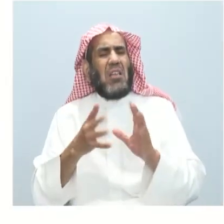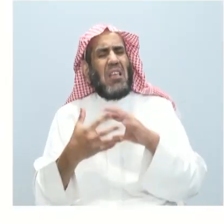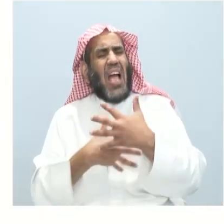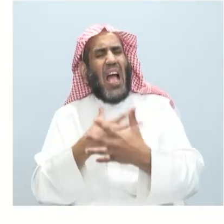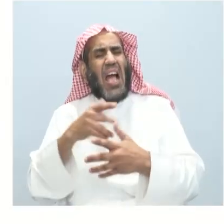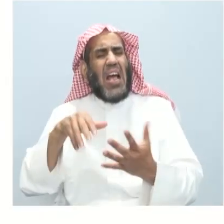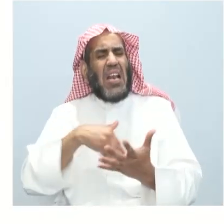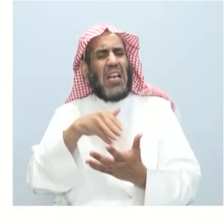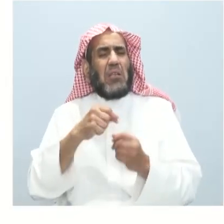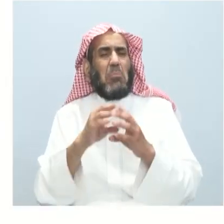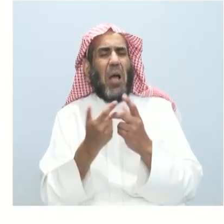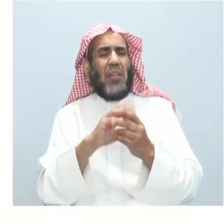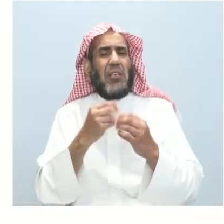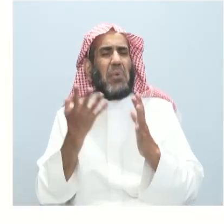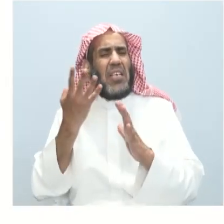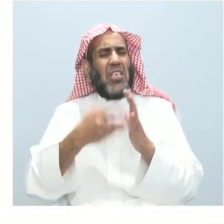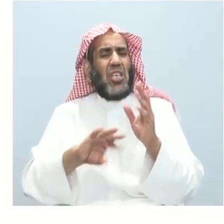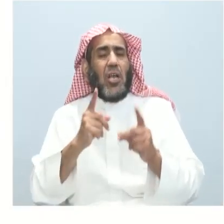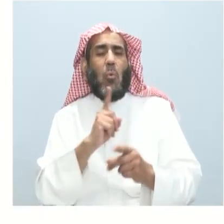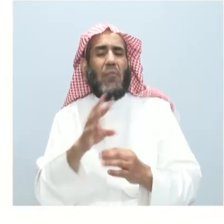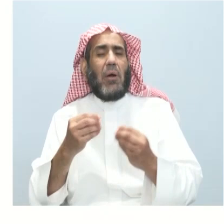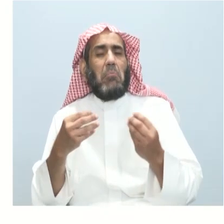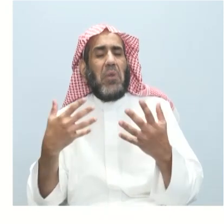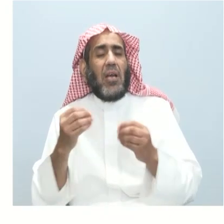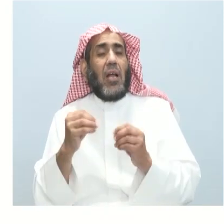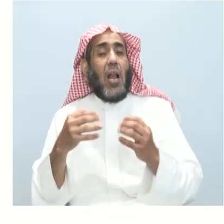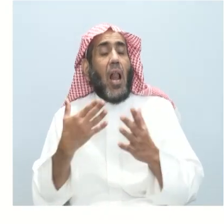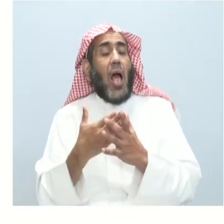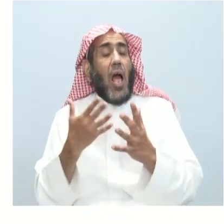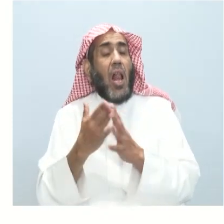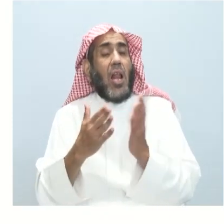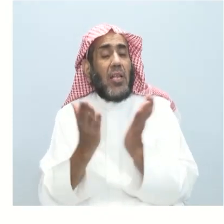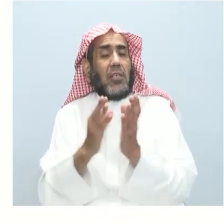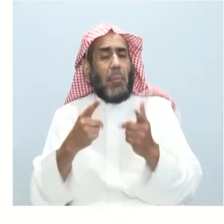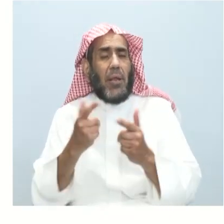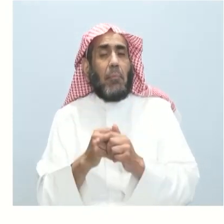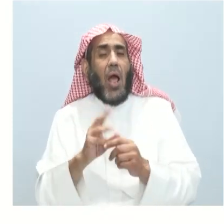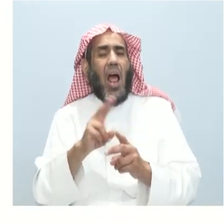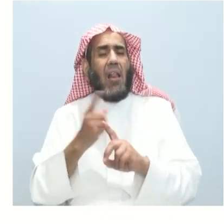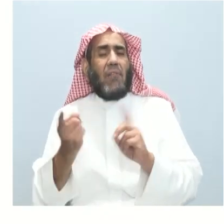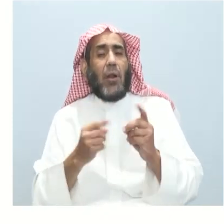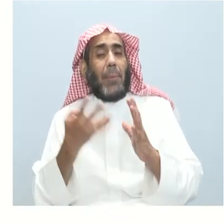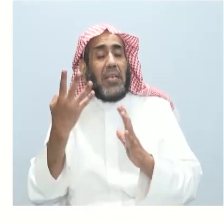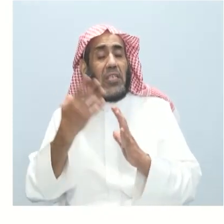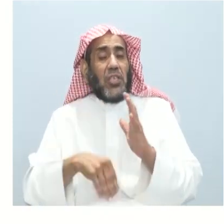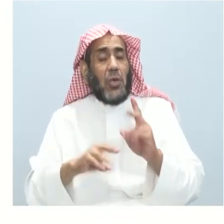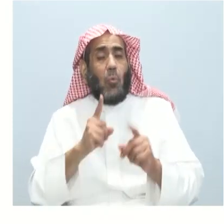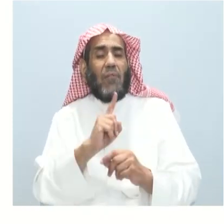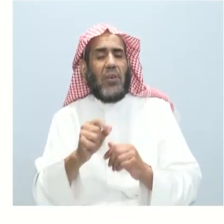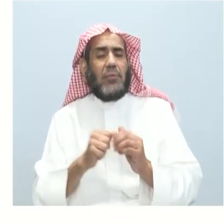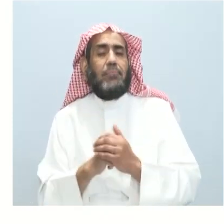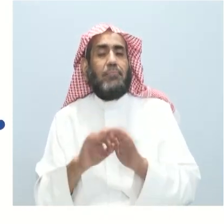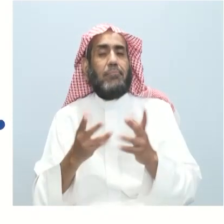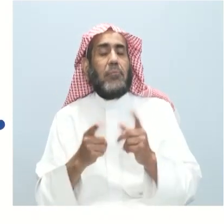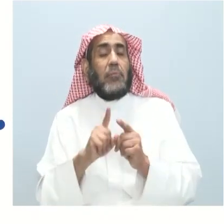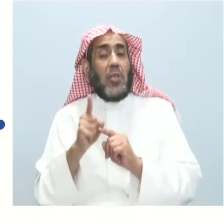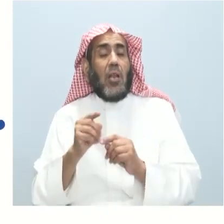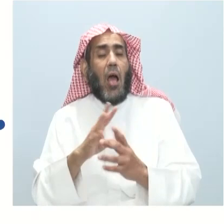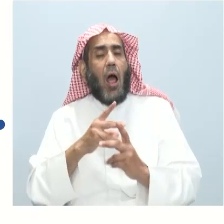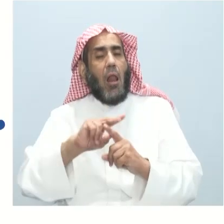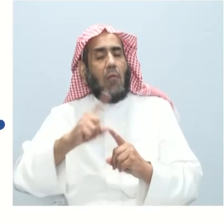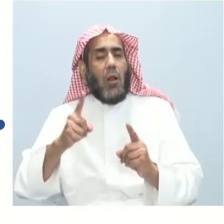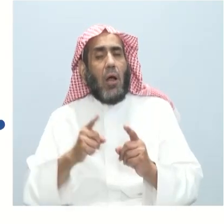الناس بين الشريعه والفقه من خلال الدراسه بين ما ياتي الفرق بين الشريعه والفقه نجد ان